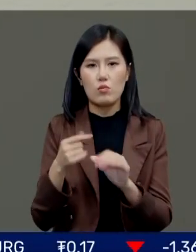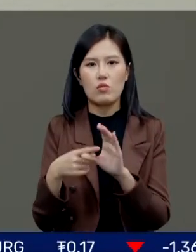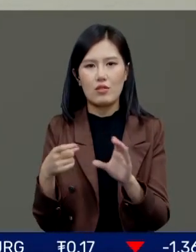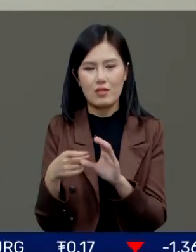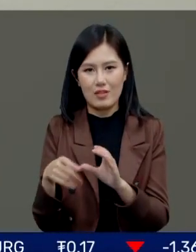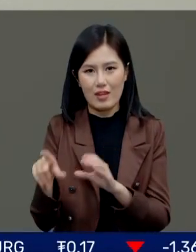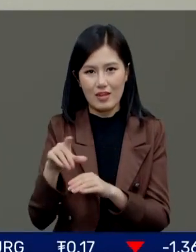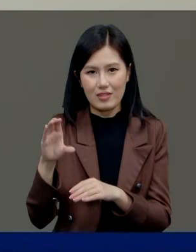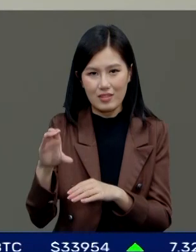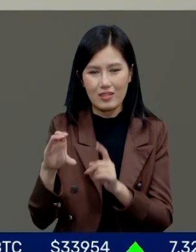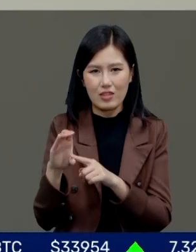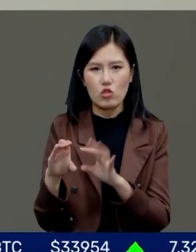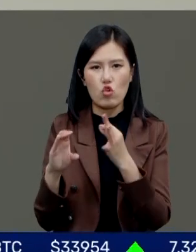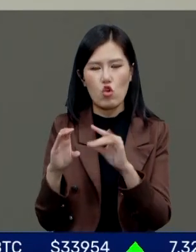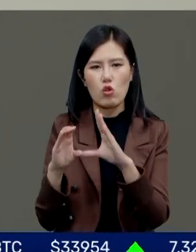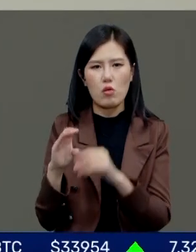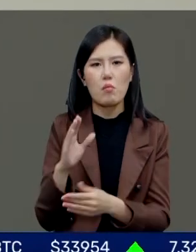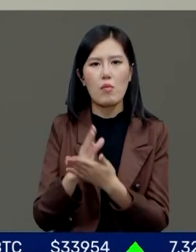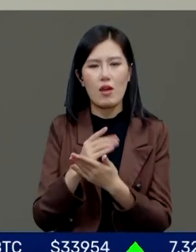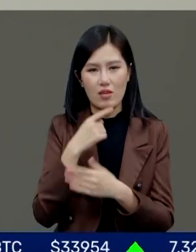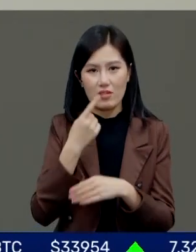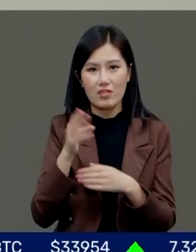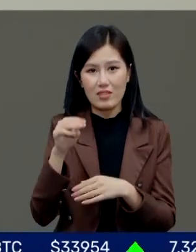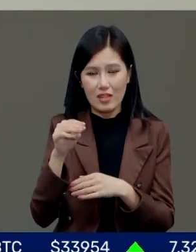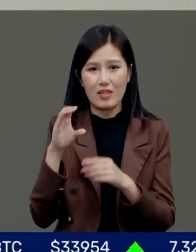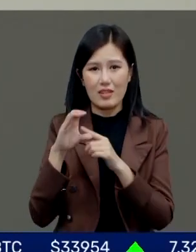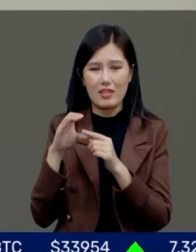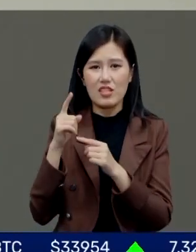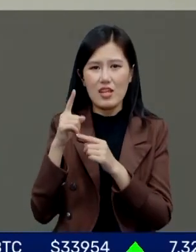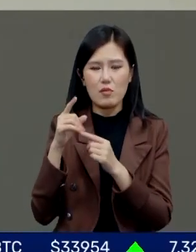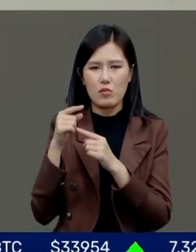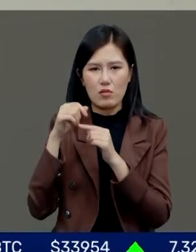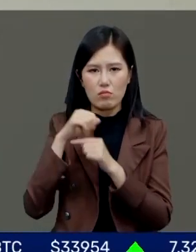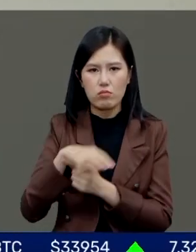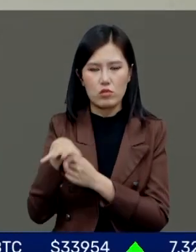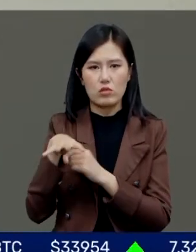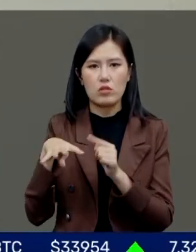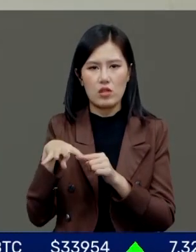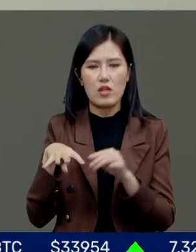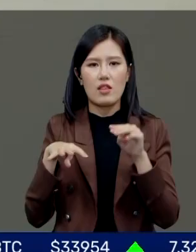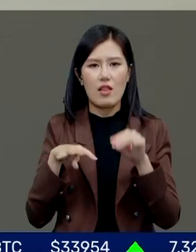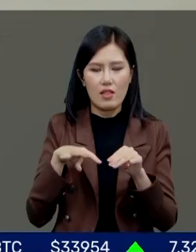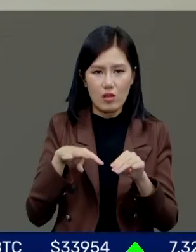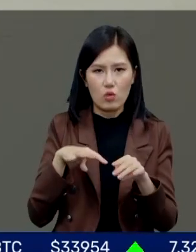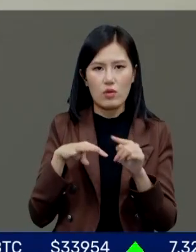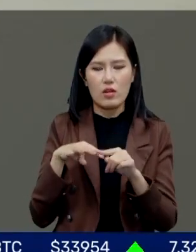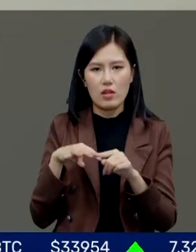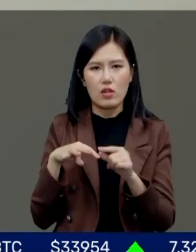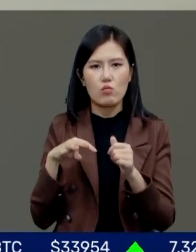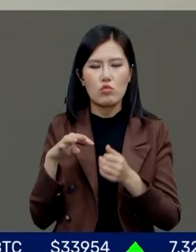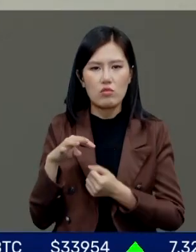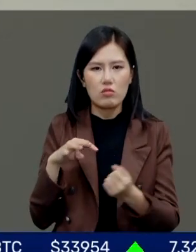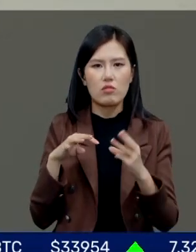аяга ярьдаг. Нийгмийн даатгалын сан чинь дөрвөн сан байдаг. За тэтгэр, тэтгэмж, үйлдвэрлэлийн ослол, ажилгүйдэл гэсэн дөрвөн сан